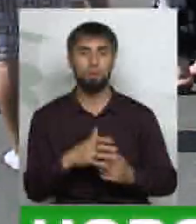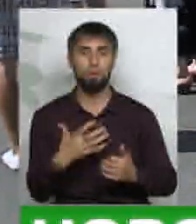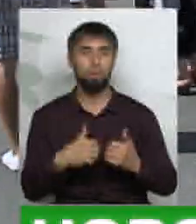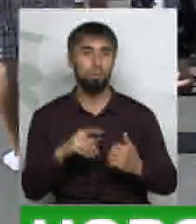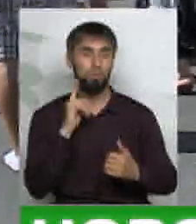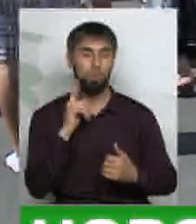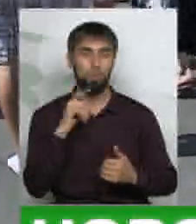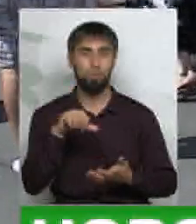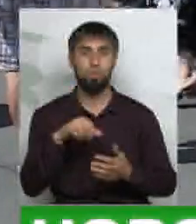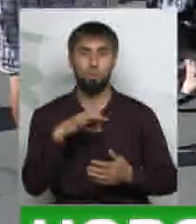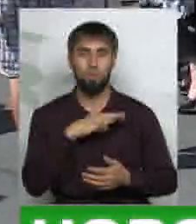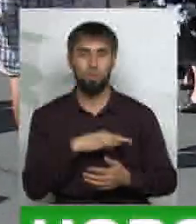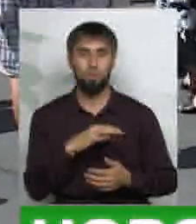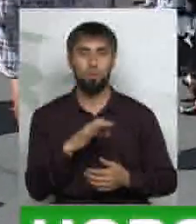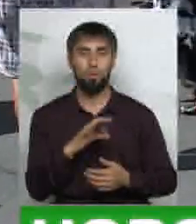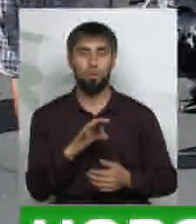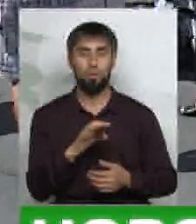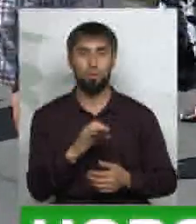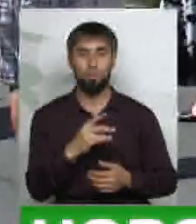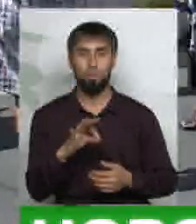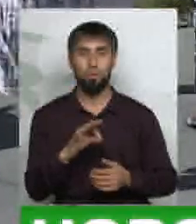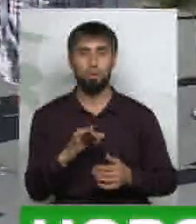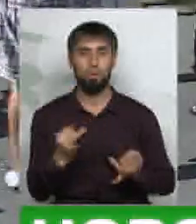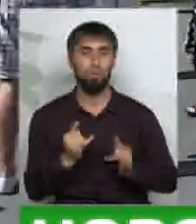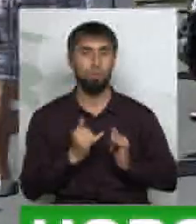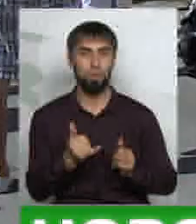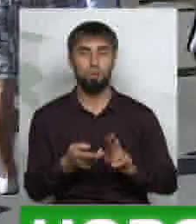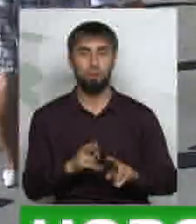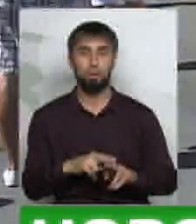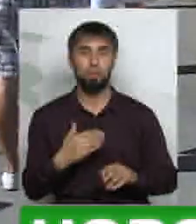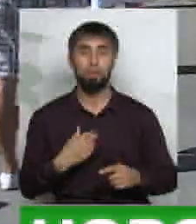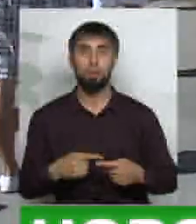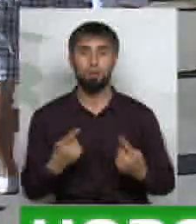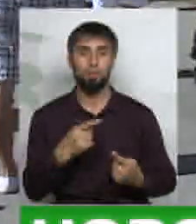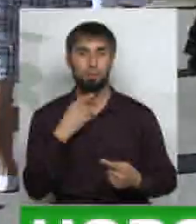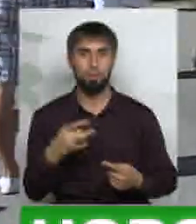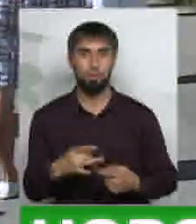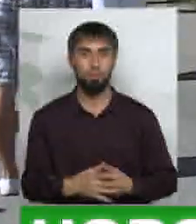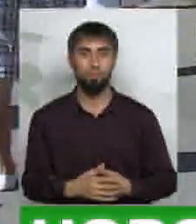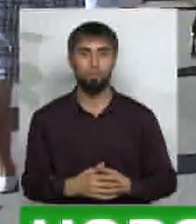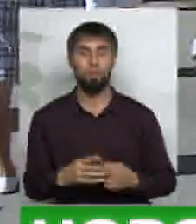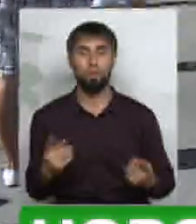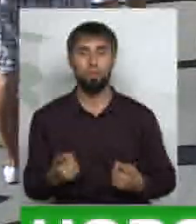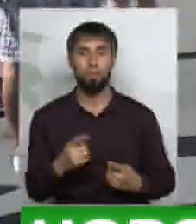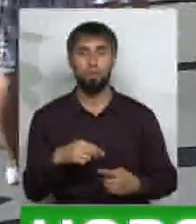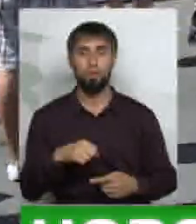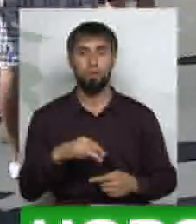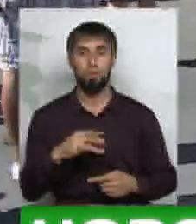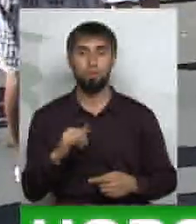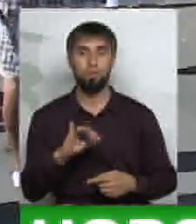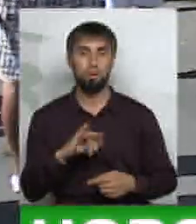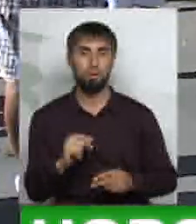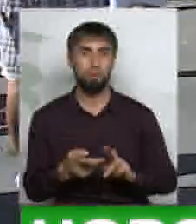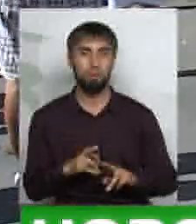молодежи пользуется особым интересом и уважением. Поэтому мы развиваем в республике легкую атлетику. В связи с этим